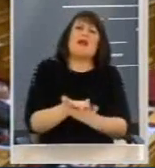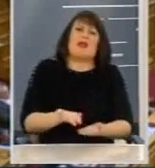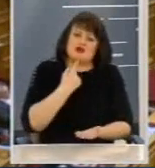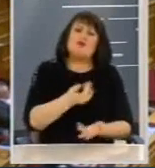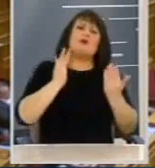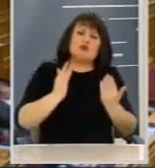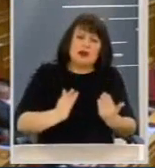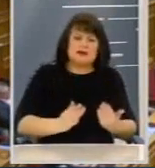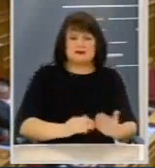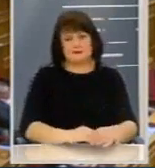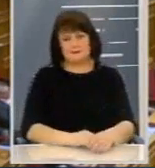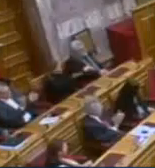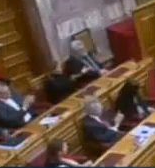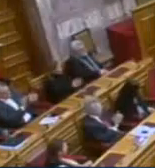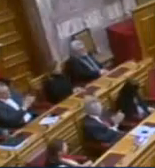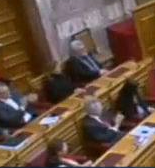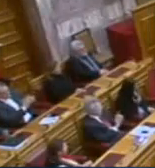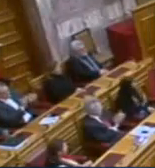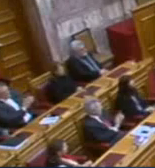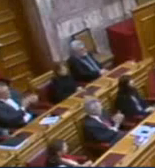Λοιπόν, πάμε παρακάτω.